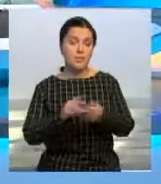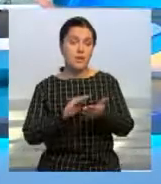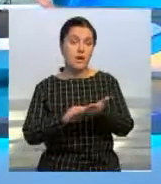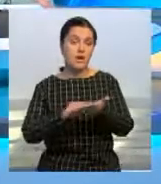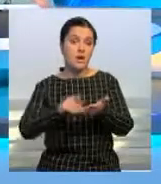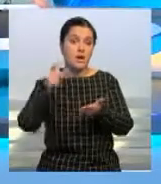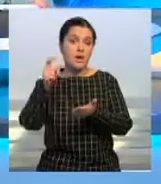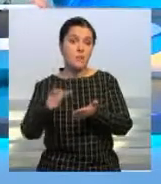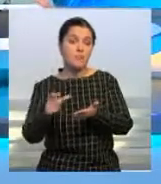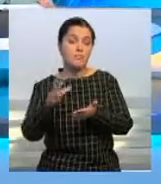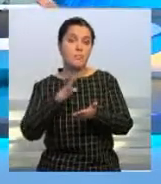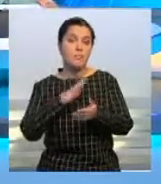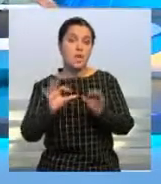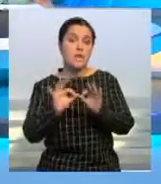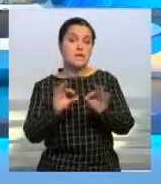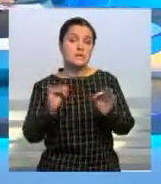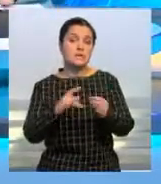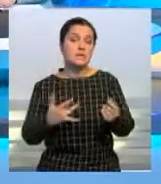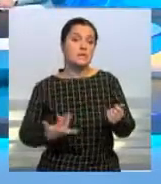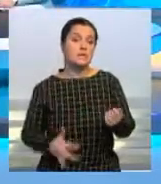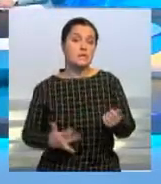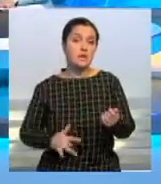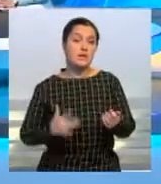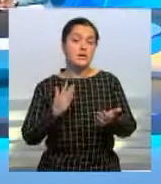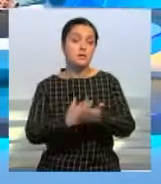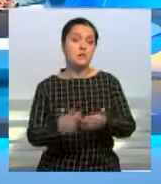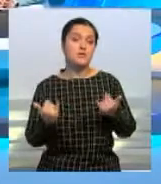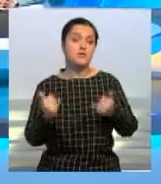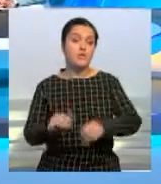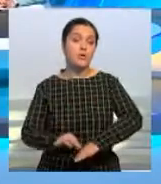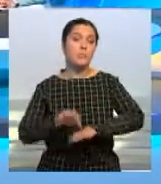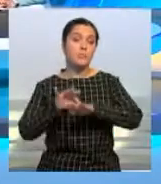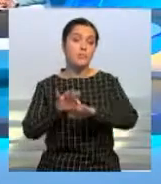Анастасия Сулейманова. Она передавала из Тараза, где сегодня